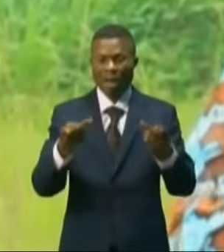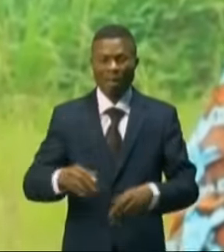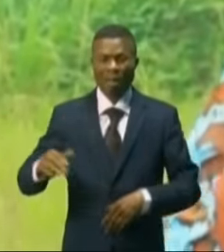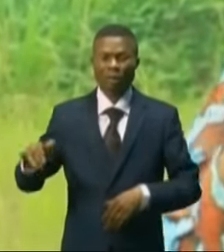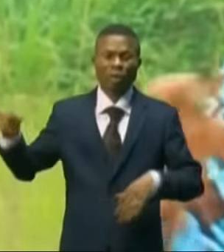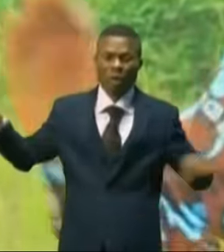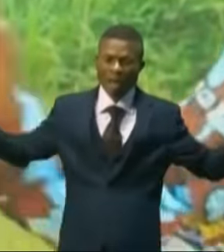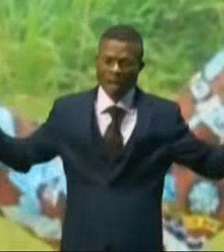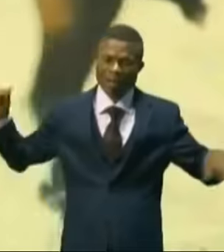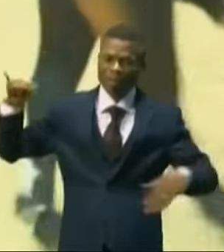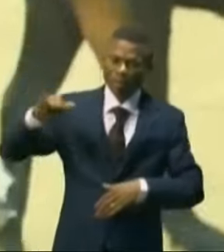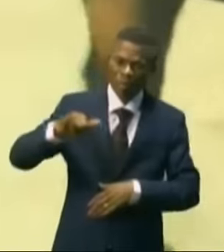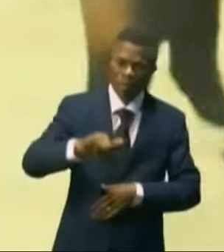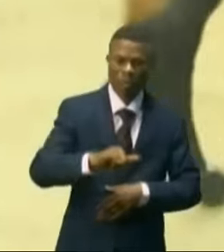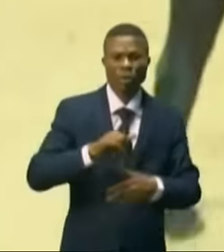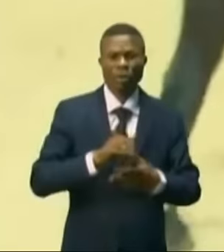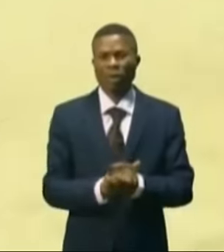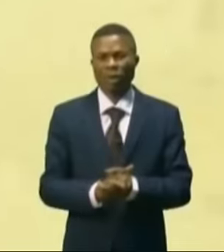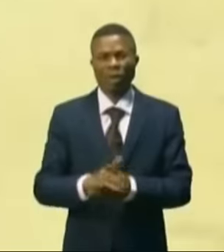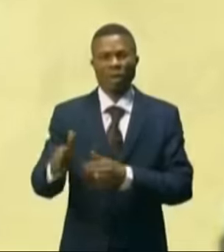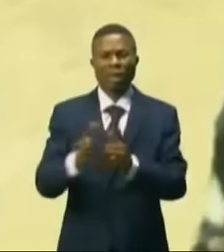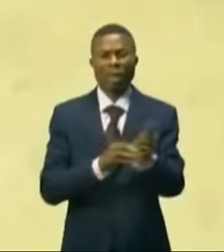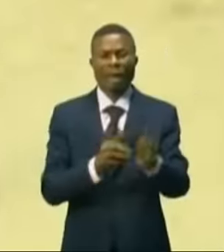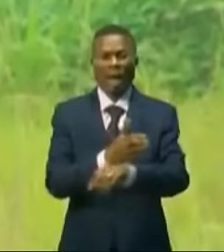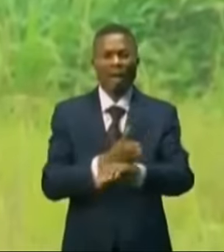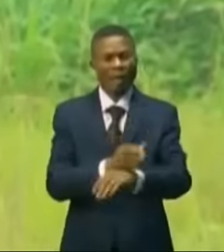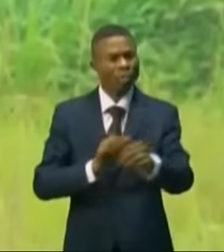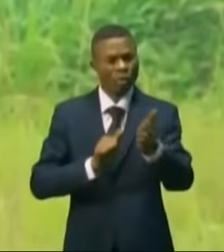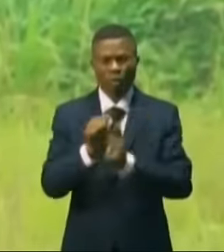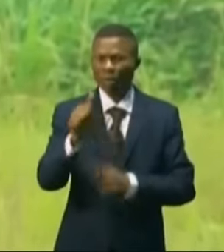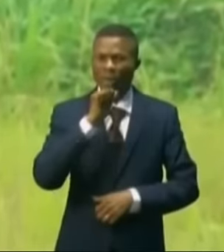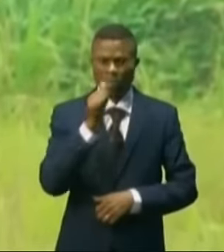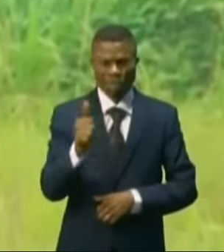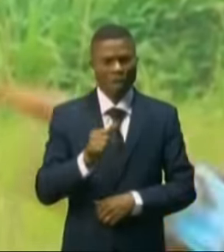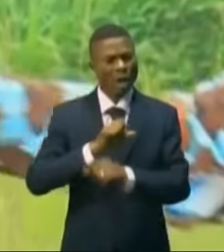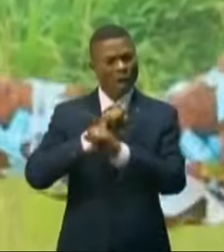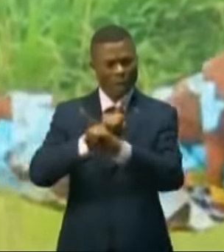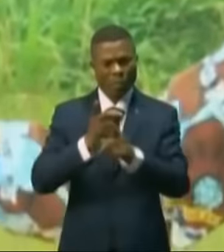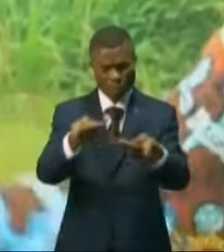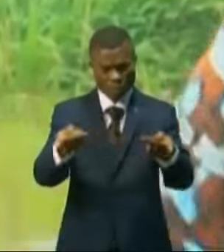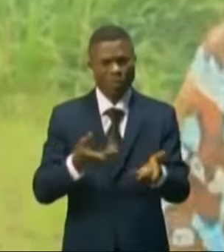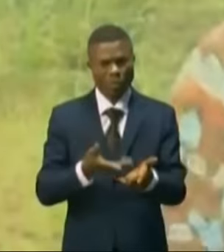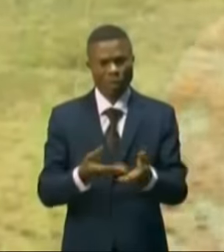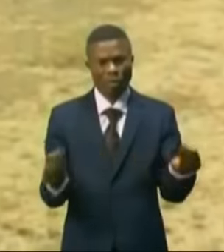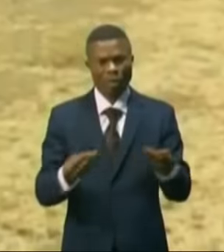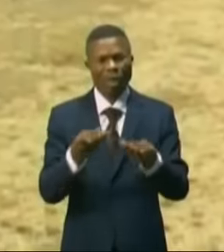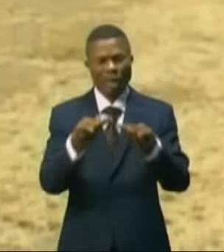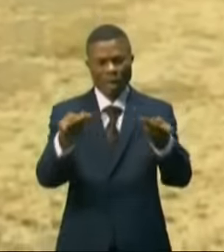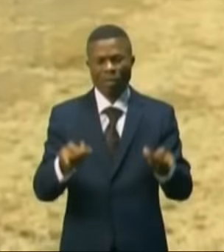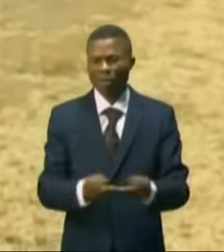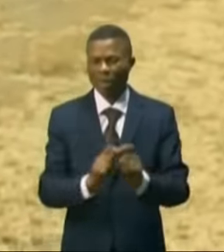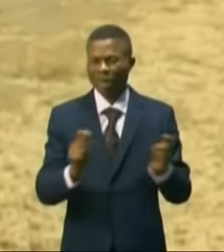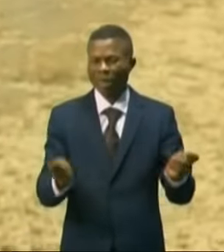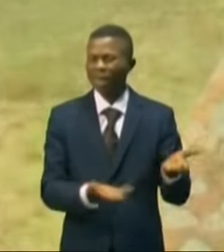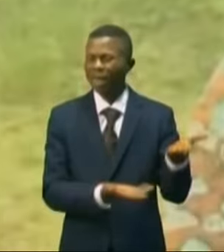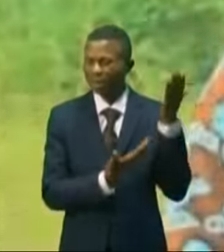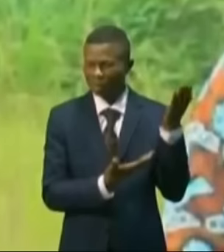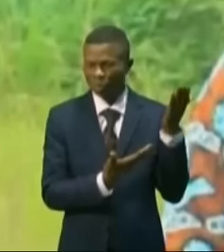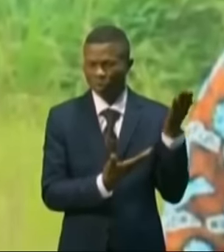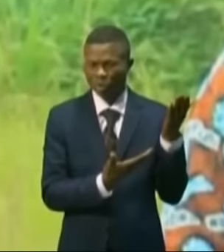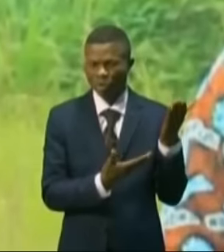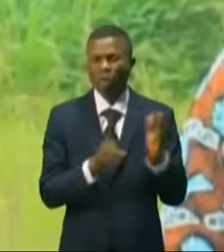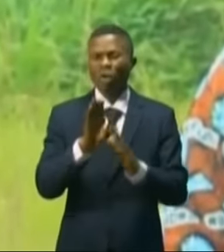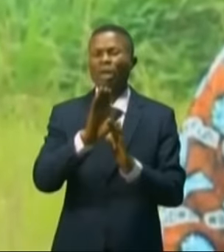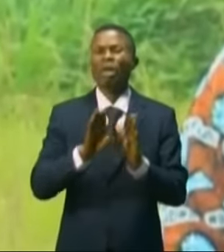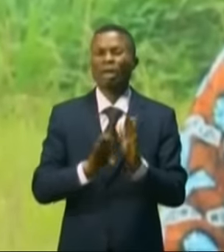éviter qu'il y ait une divagation des bêtes. Nous devons vraiment protéger ces milieux parce que c'est un milieu qui est trop sensible. Les